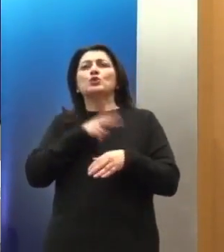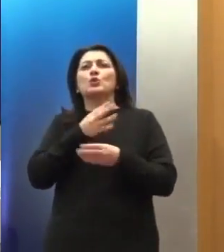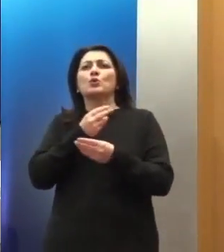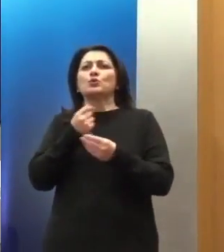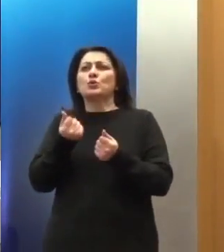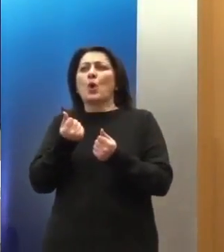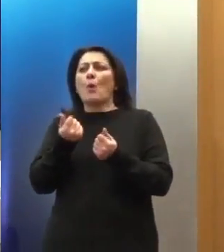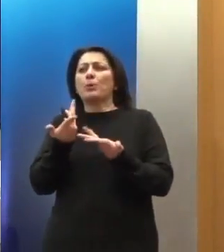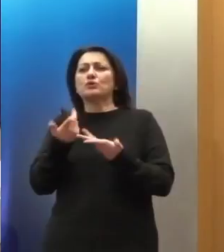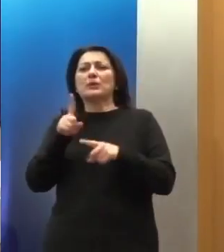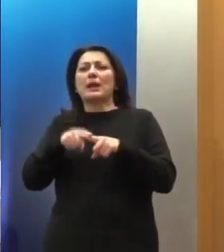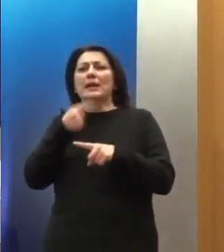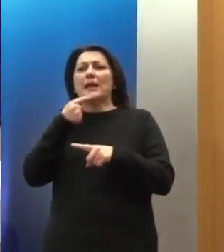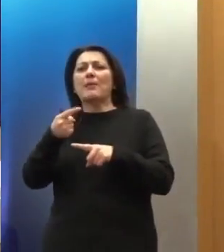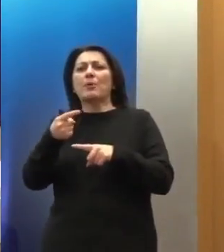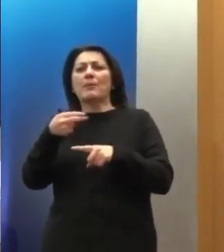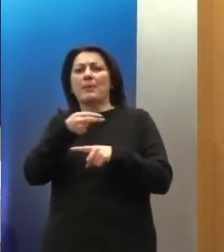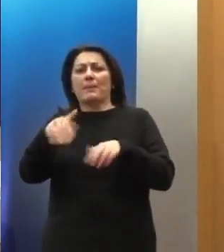μετάφρασης στα ελληνικά,